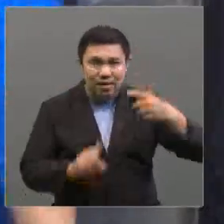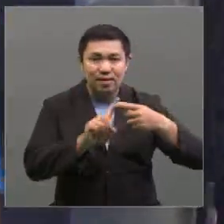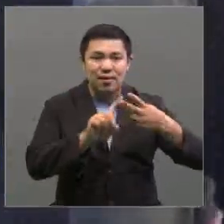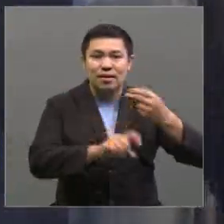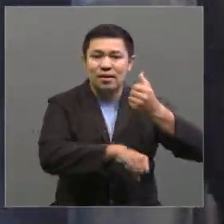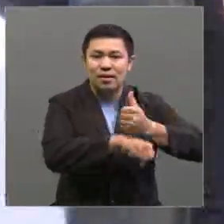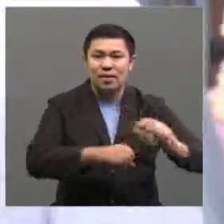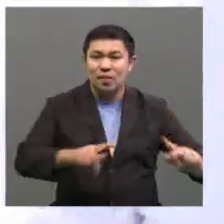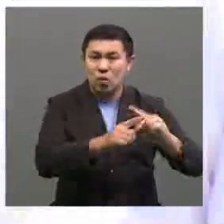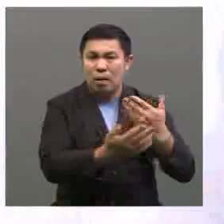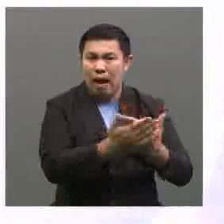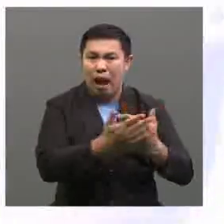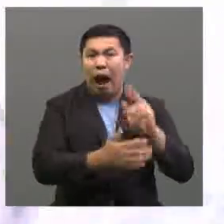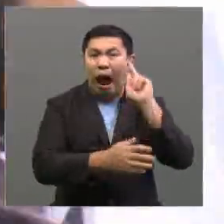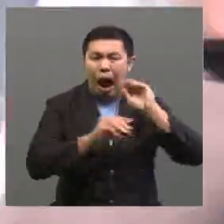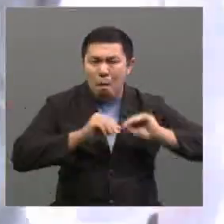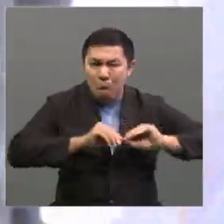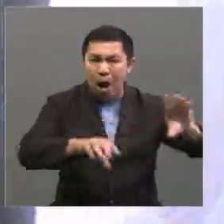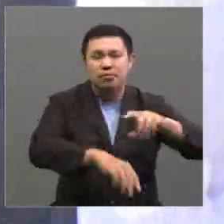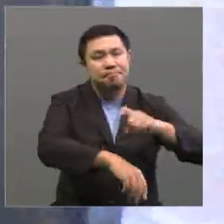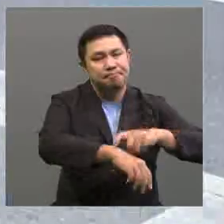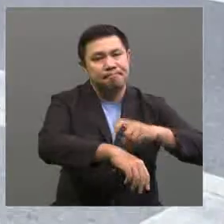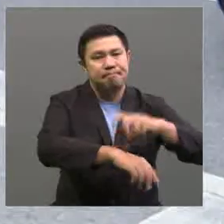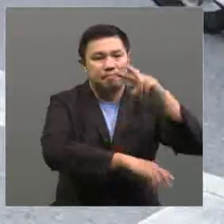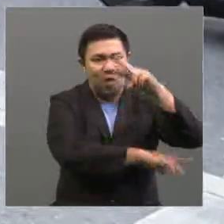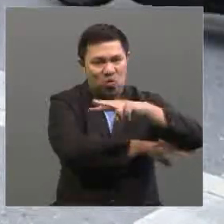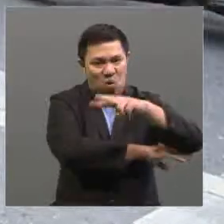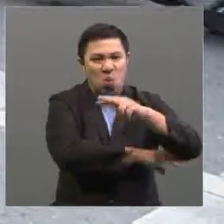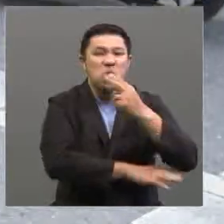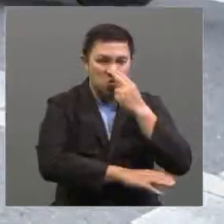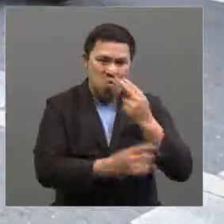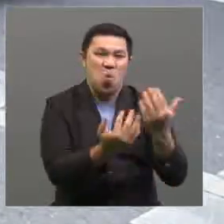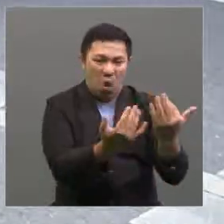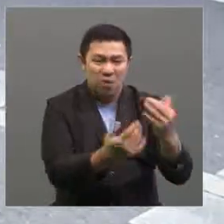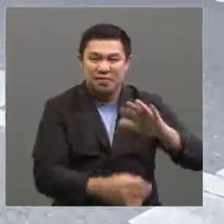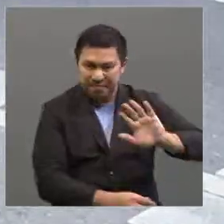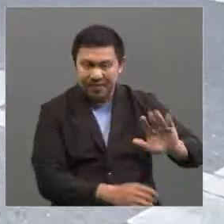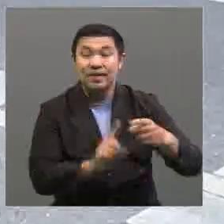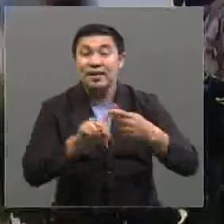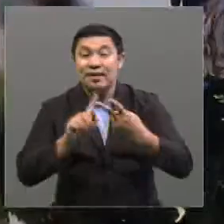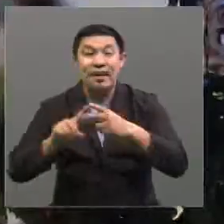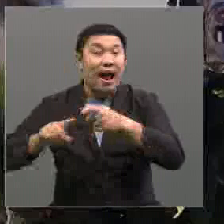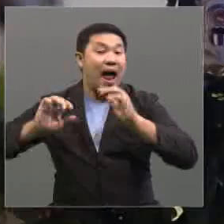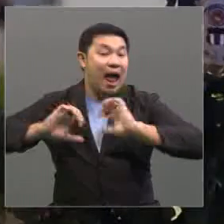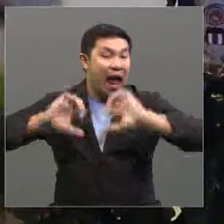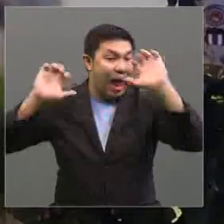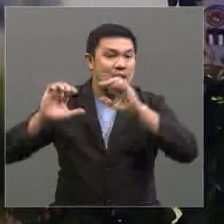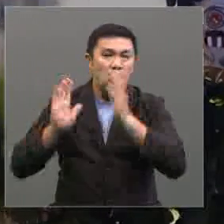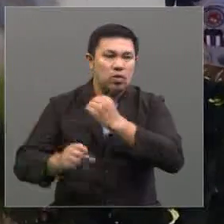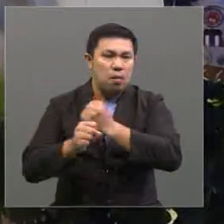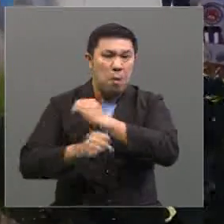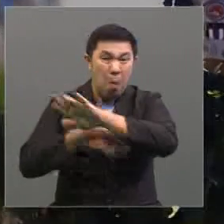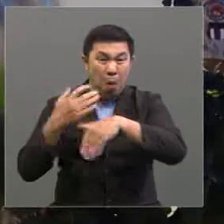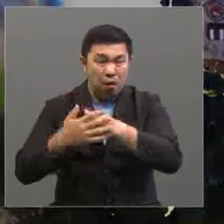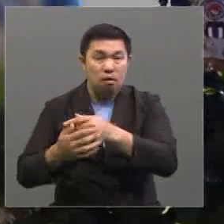คลังก็จะแถลงประมาณสัก 14:00น 14นเดี๋ยวรอติดตามกันนะคะส่วนภาพรวมหนี้ของข้าราชการทั้งระบบเนี่ยพบ